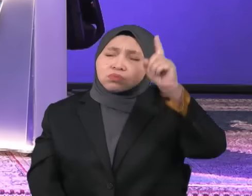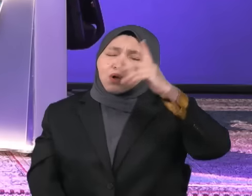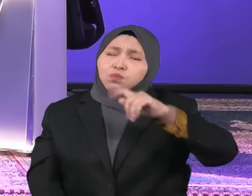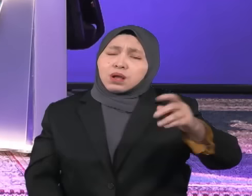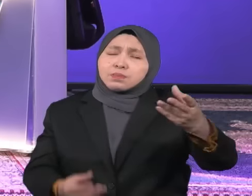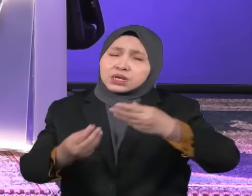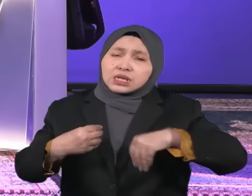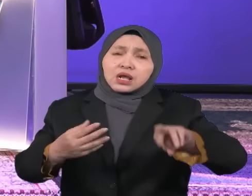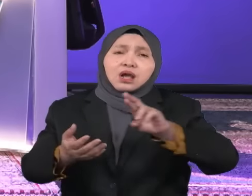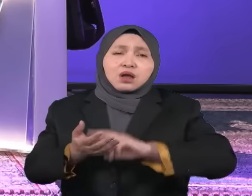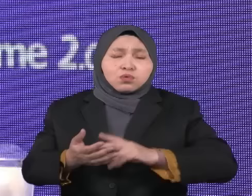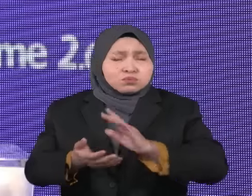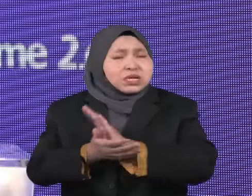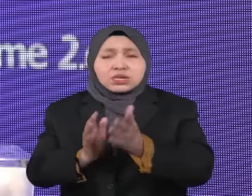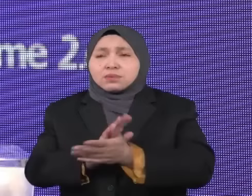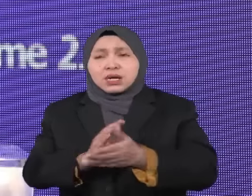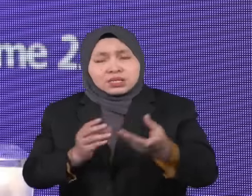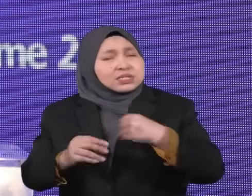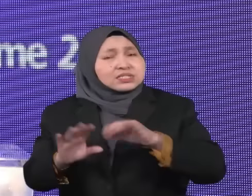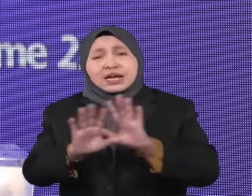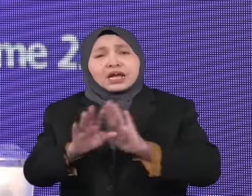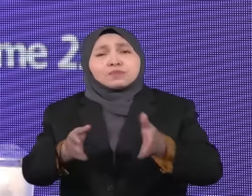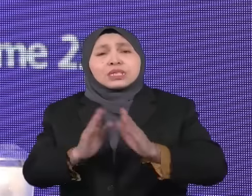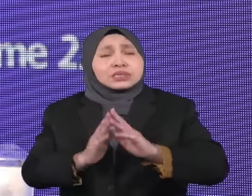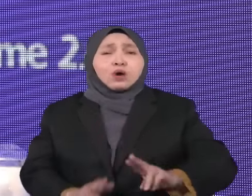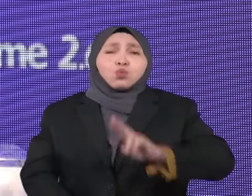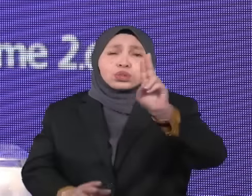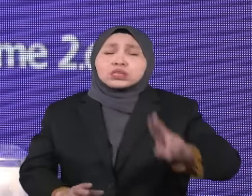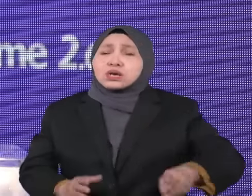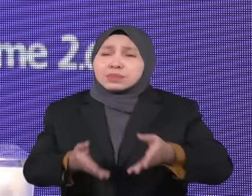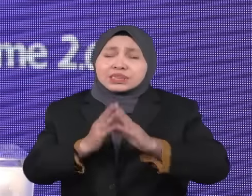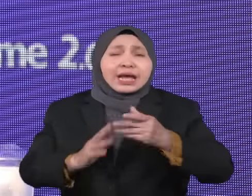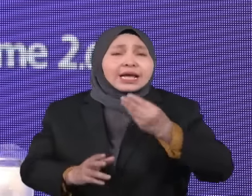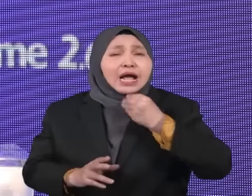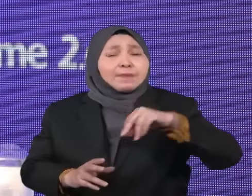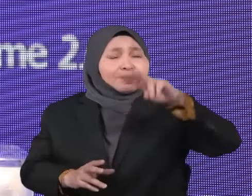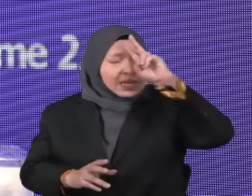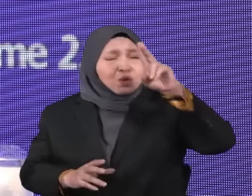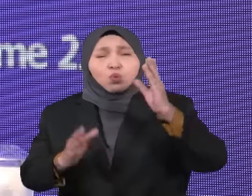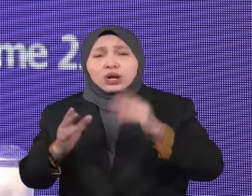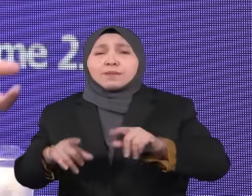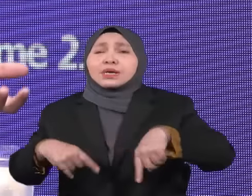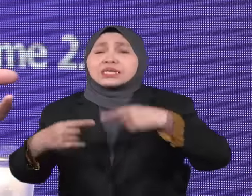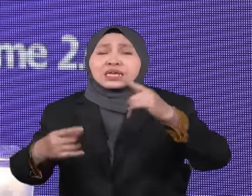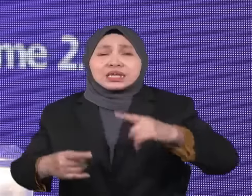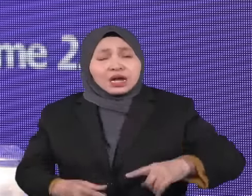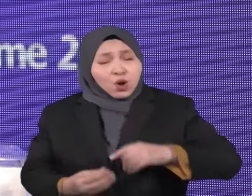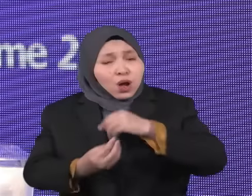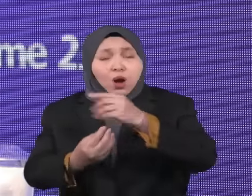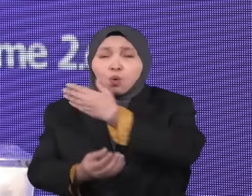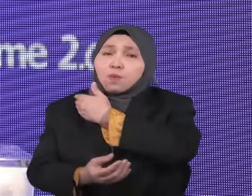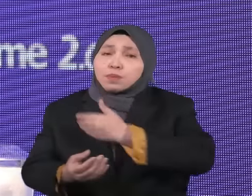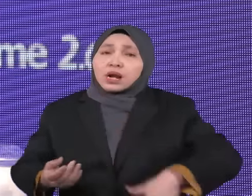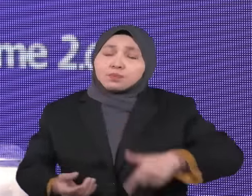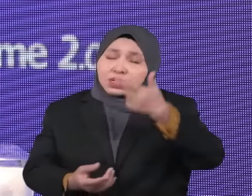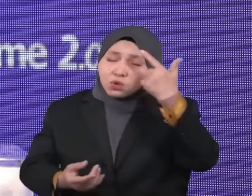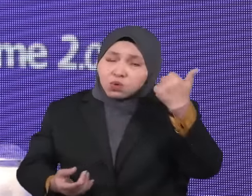rzuqni ibilan. Ya, ibil. Ya. Jadi dia minta unta, minta kambing. Zaman sekarang ni orang pergi ke haji umrah itu pasal